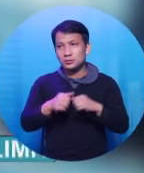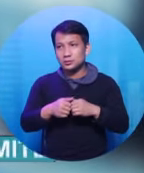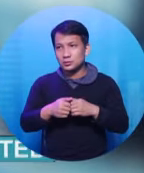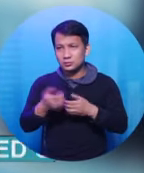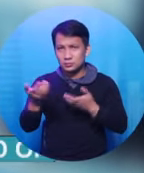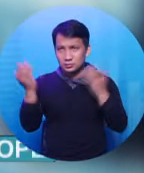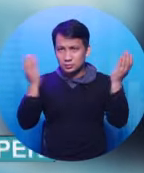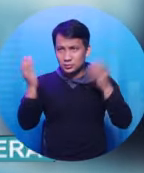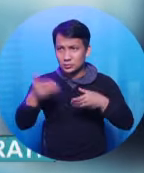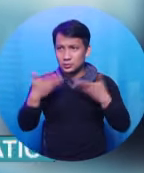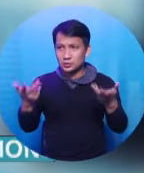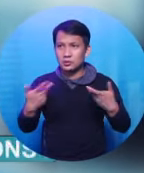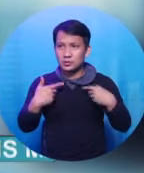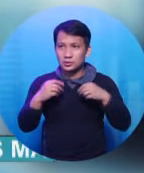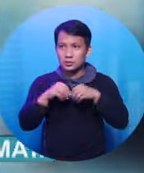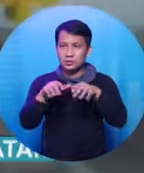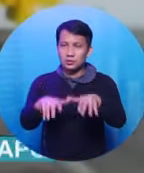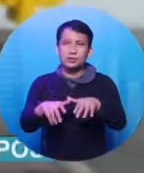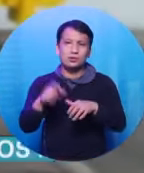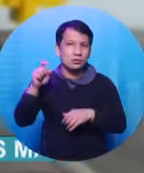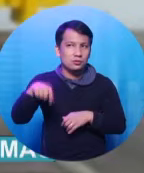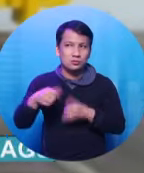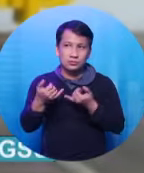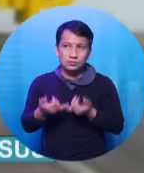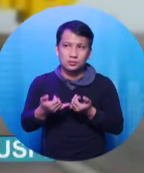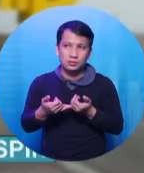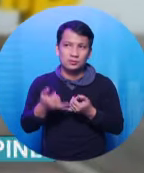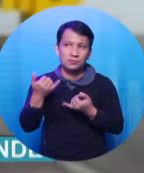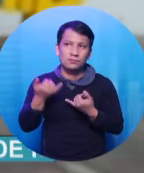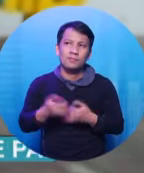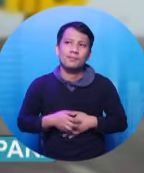raw ngayong may pandemya na kailangan sila.